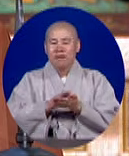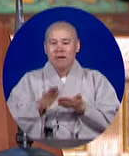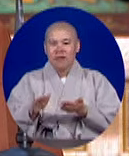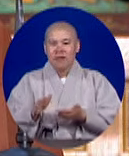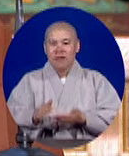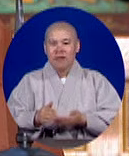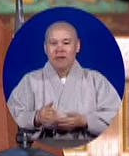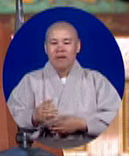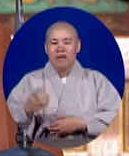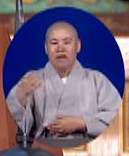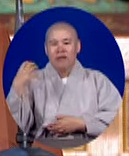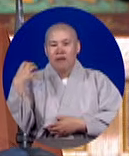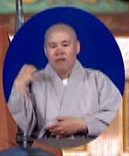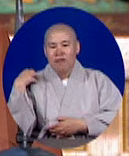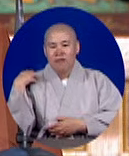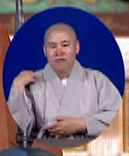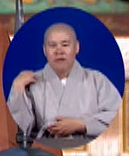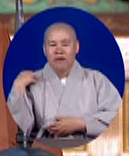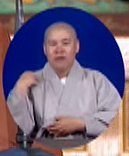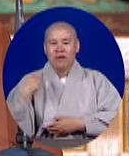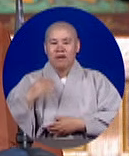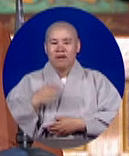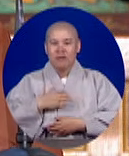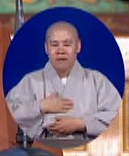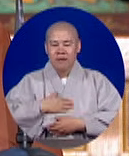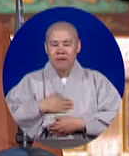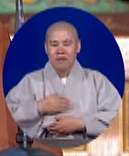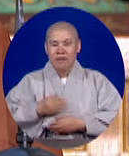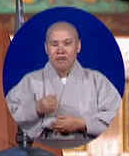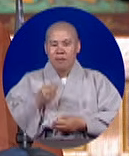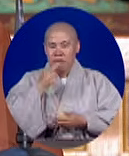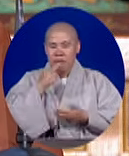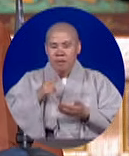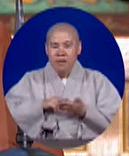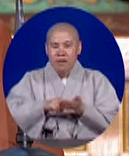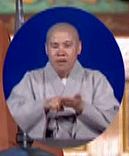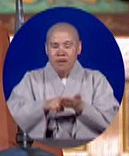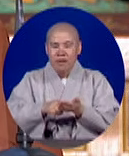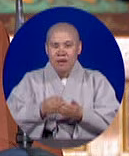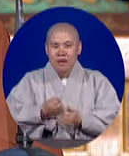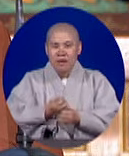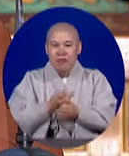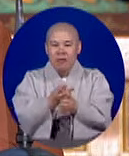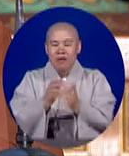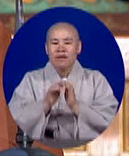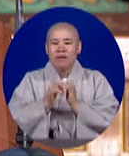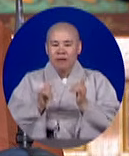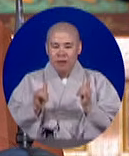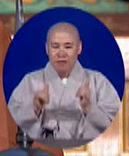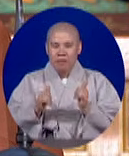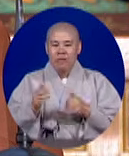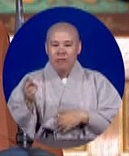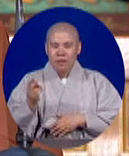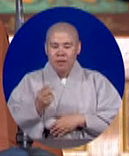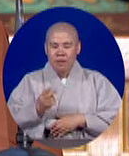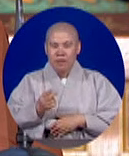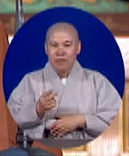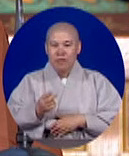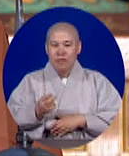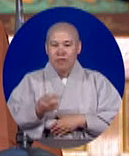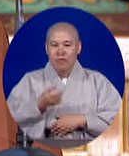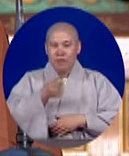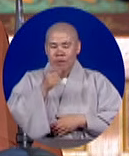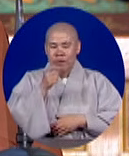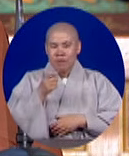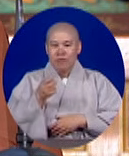이게 역할아예요. 나는 편지 배달하는 사람이다. 뭐